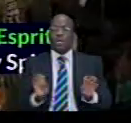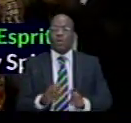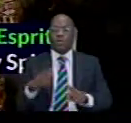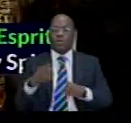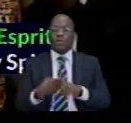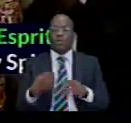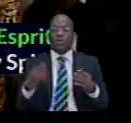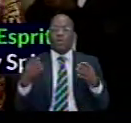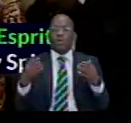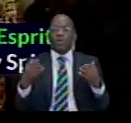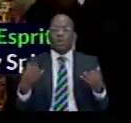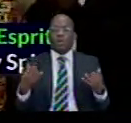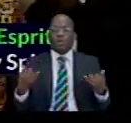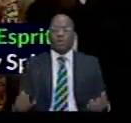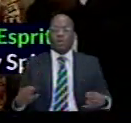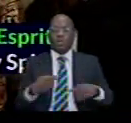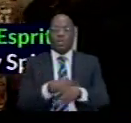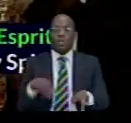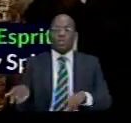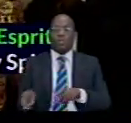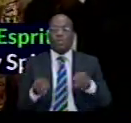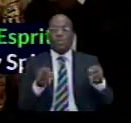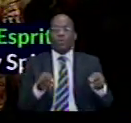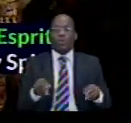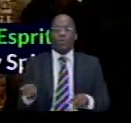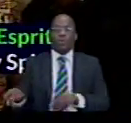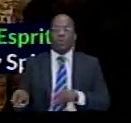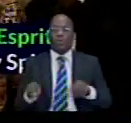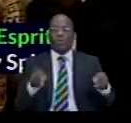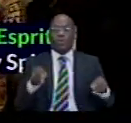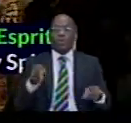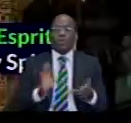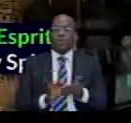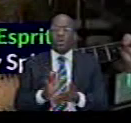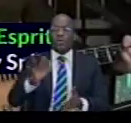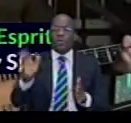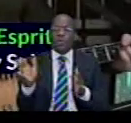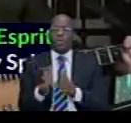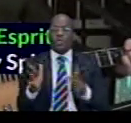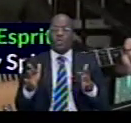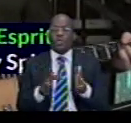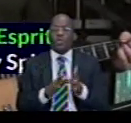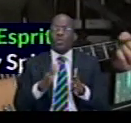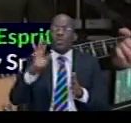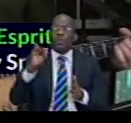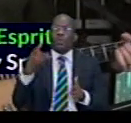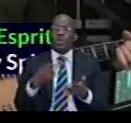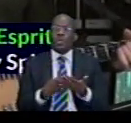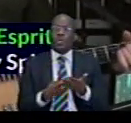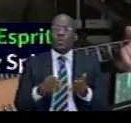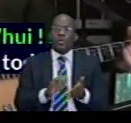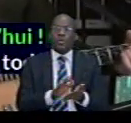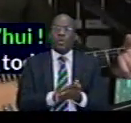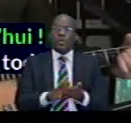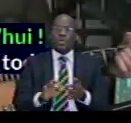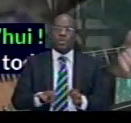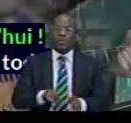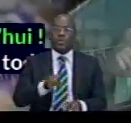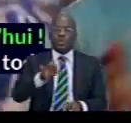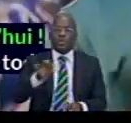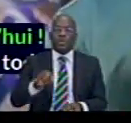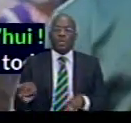Oh, agis, agis, glorifie Jésus par le Saint-Esprit.